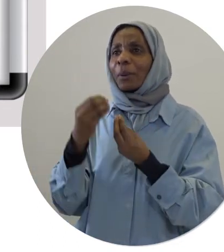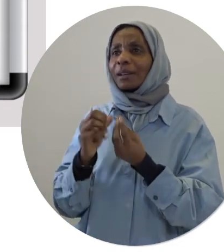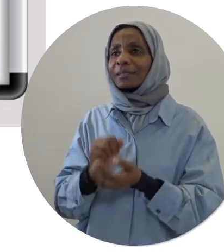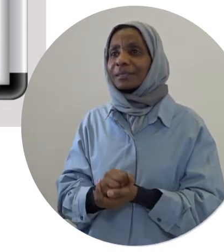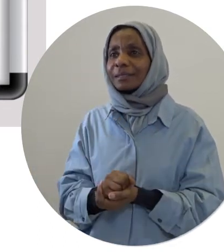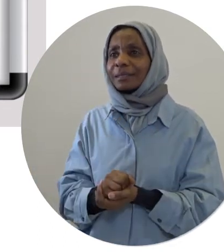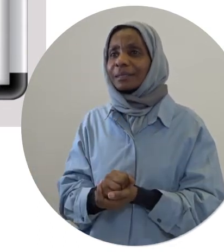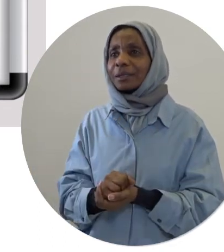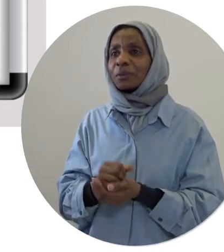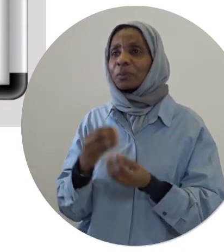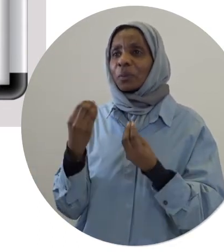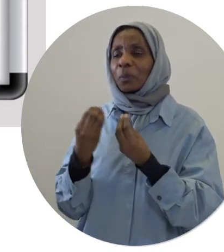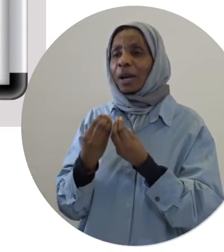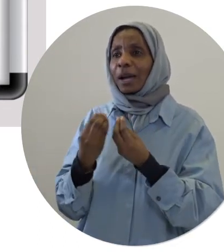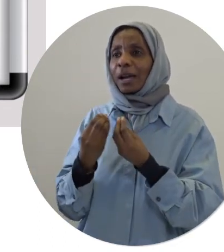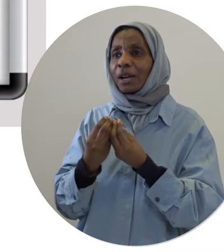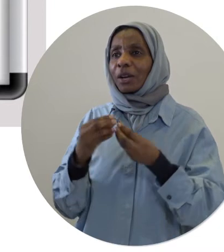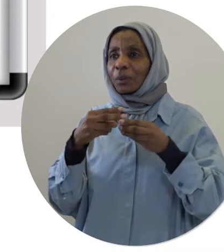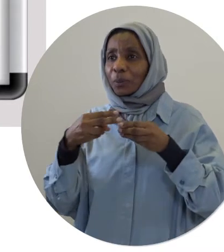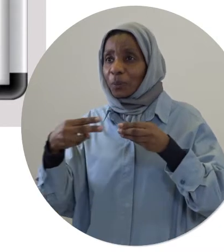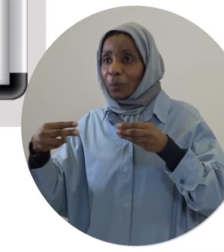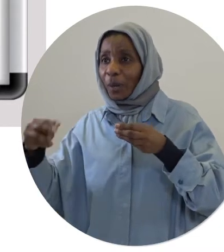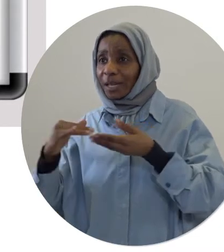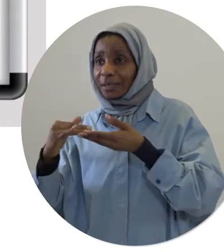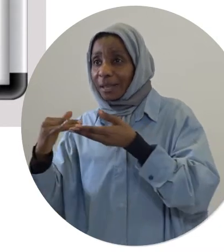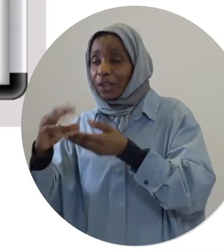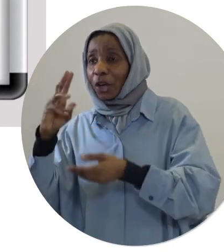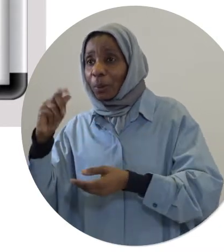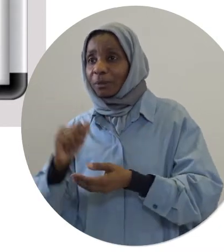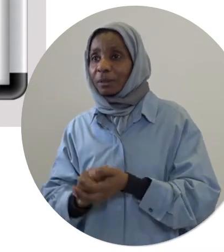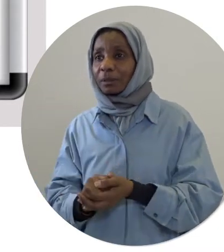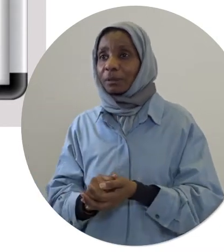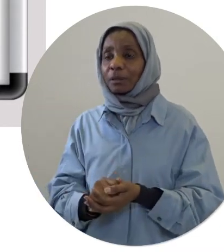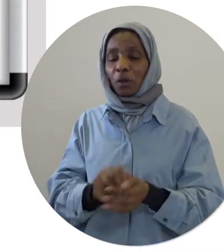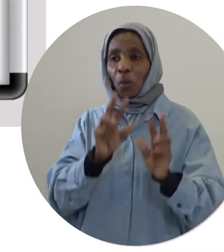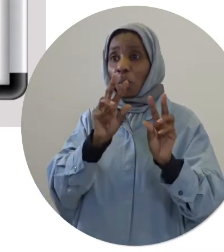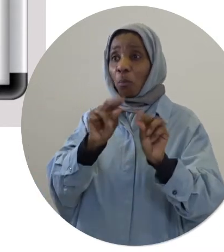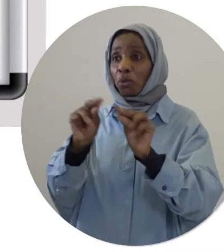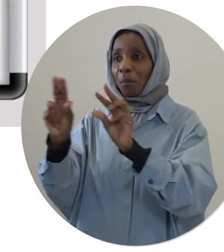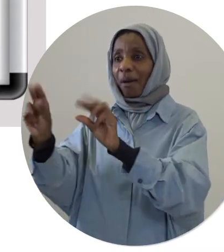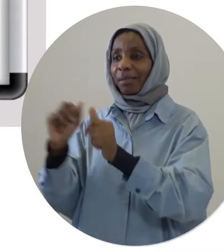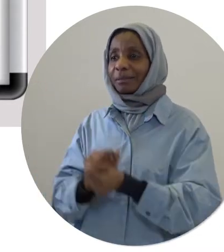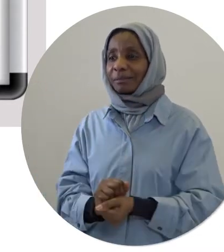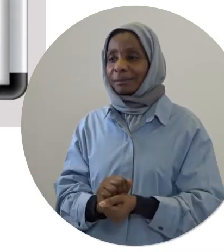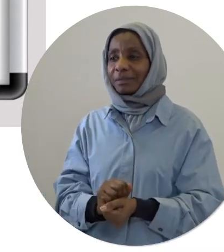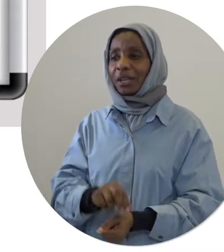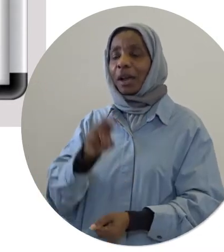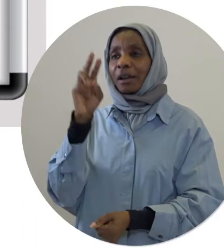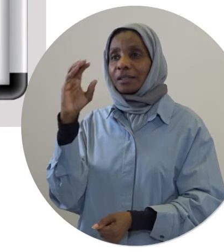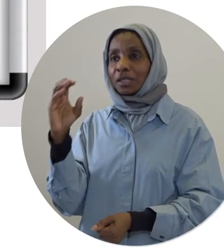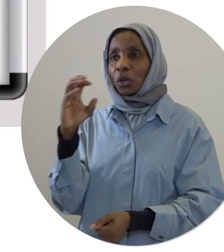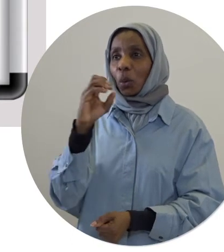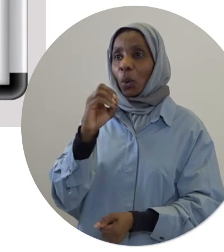140 سيليزية ووجود حمض الكبريتيك المركز. ننظر إلى هذا الإيثر، نجد أن الإيثر